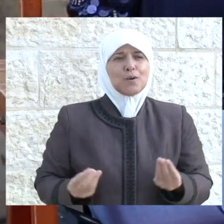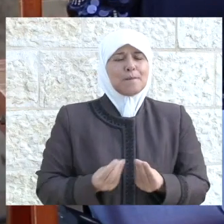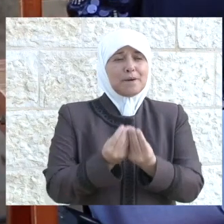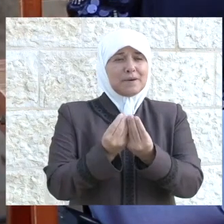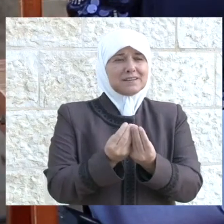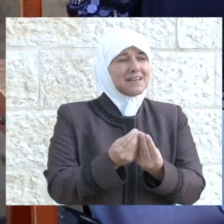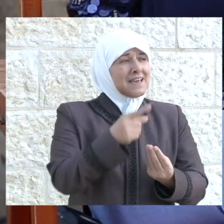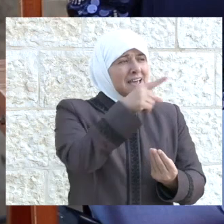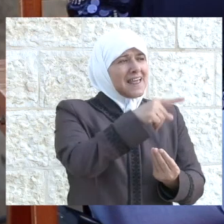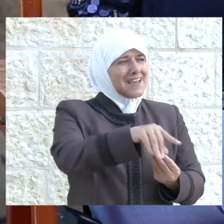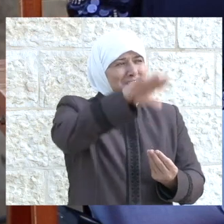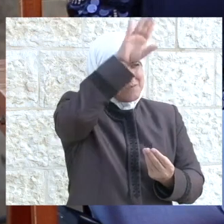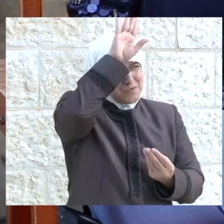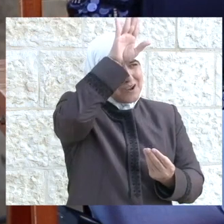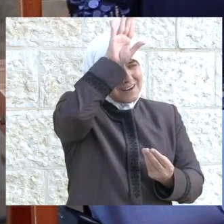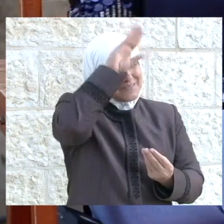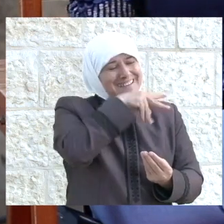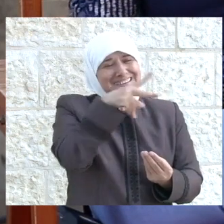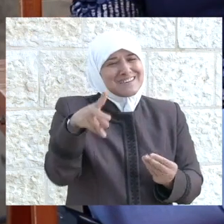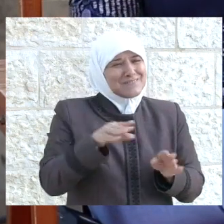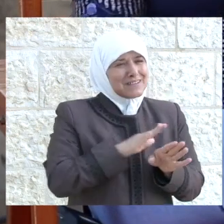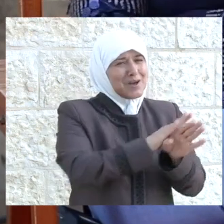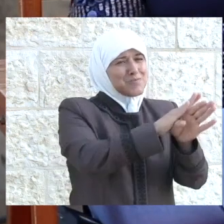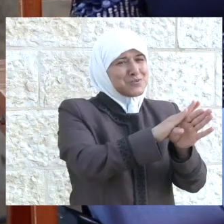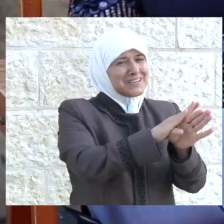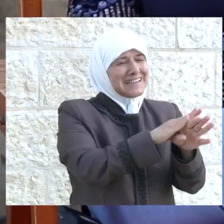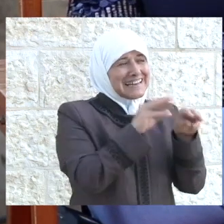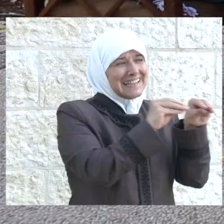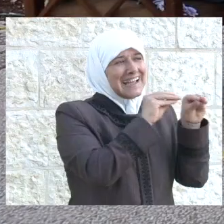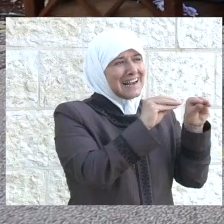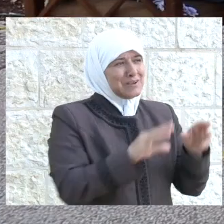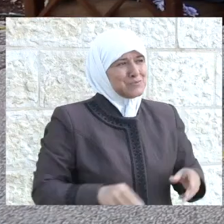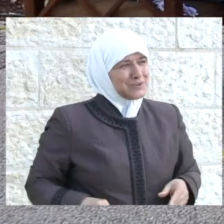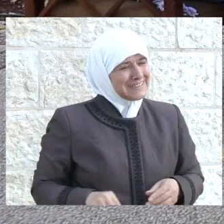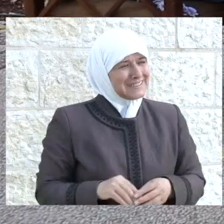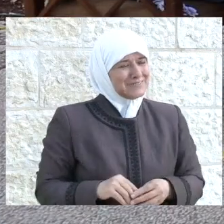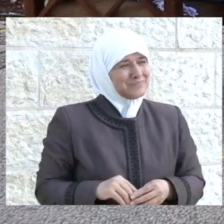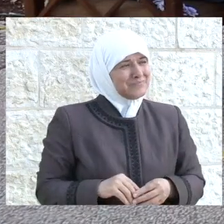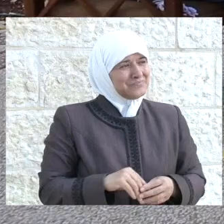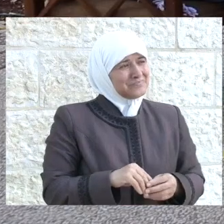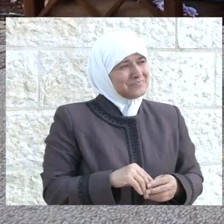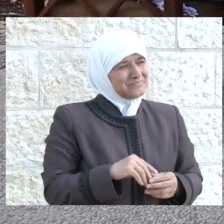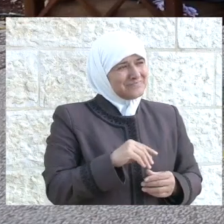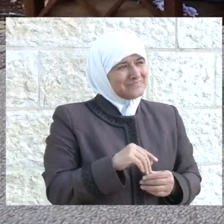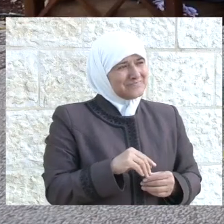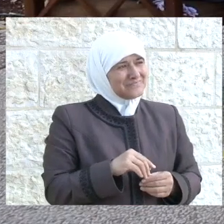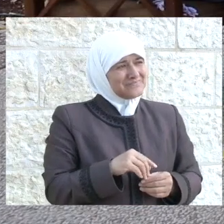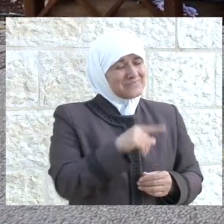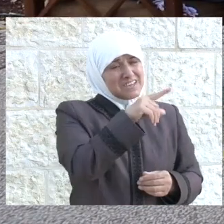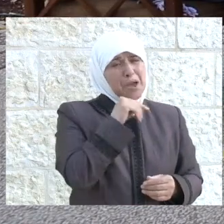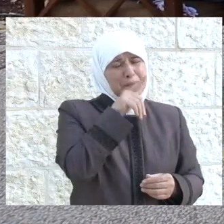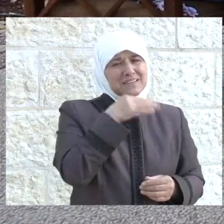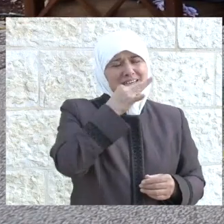الدكاترة لك؟ دعم كبير. دعم كبير. الدكتور حب نسمع. الدكتور فاخر